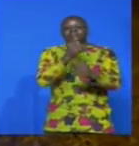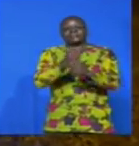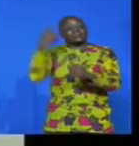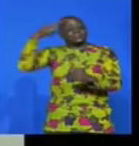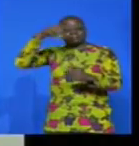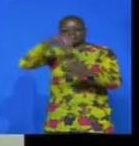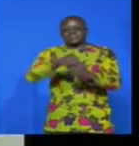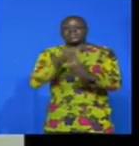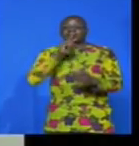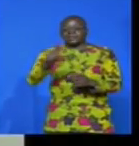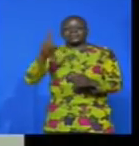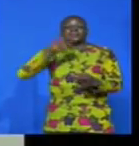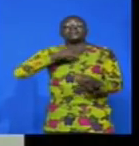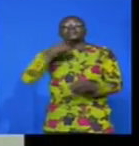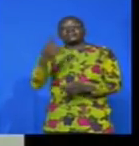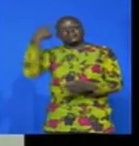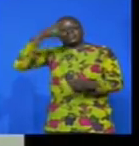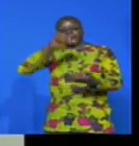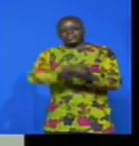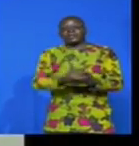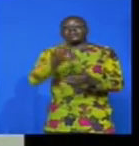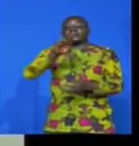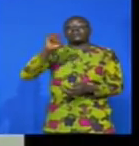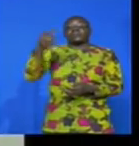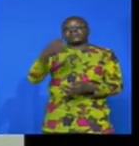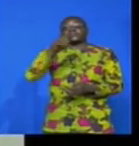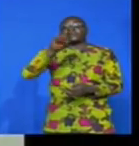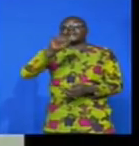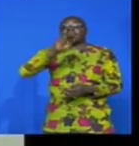été apprécié, sauf par le régime de Damas.